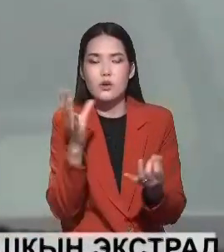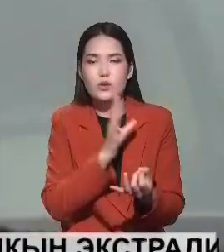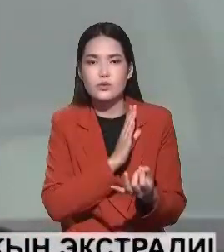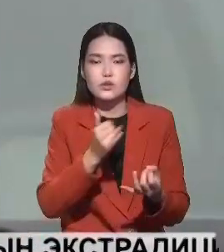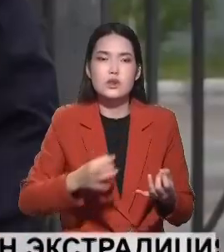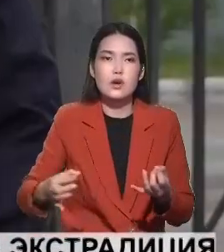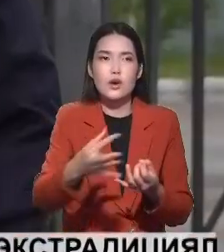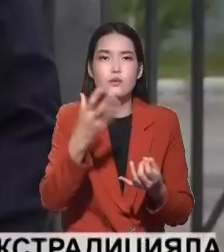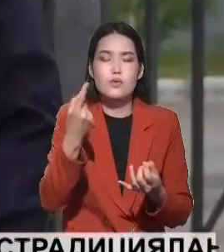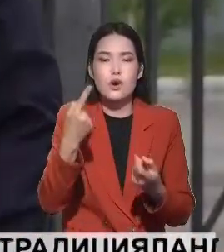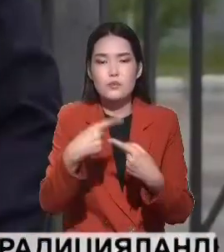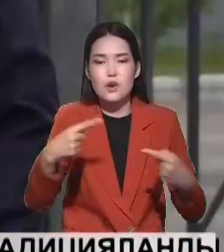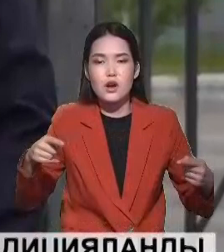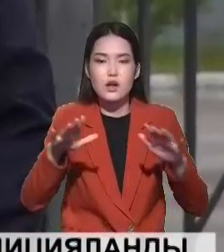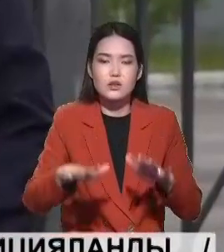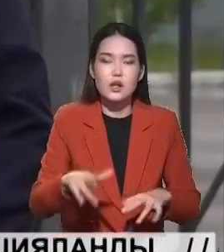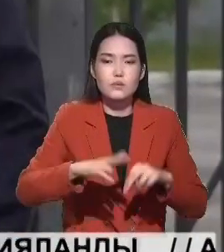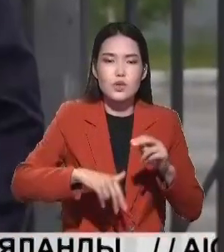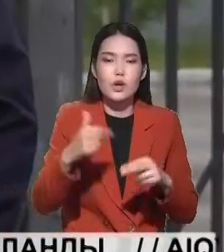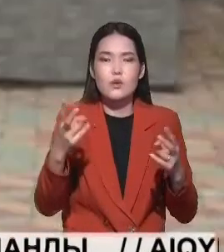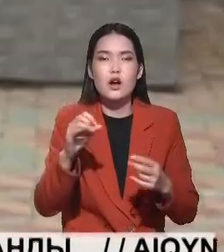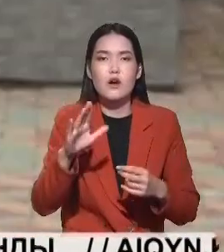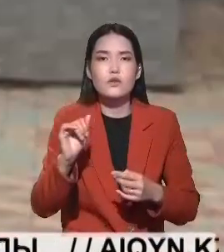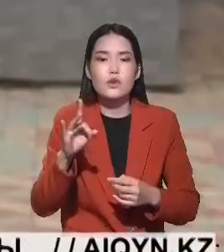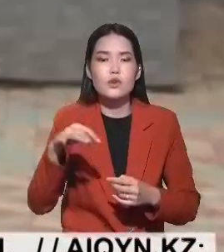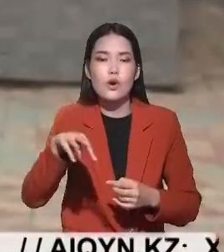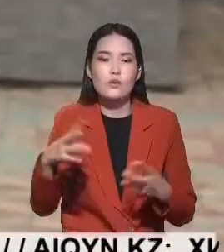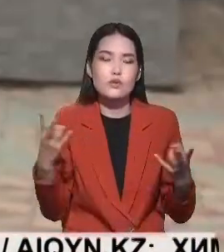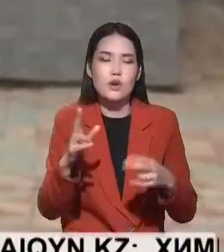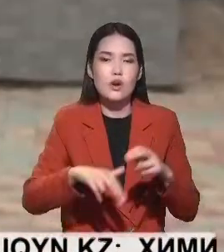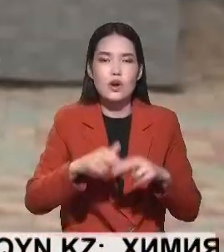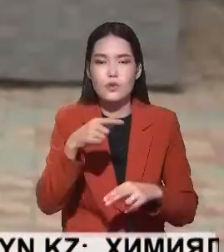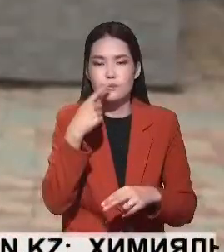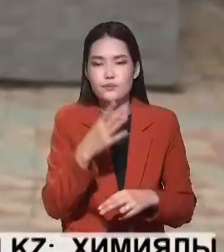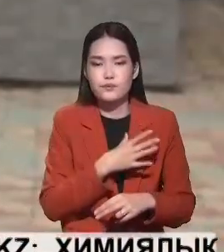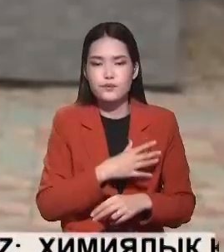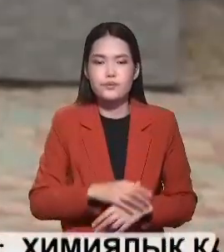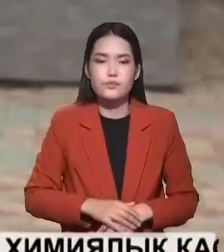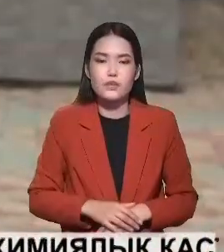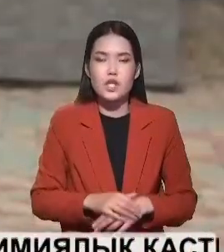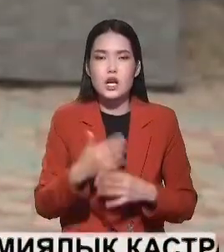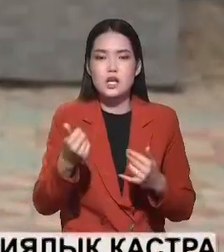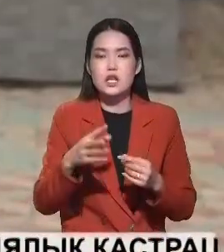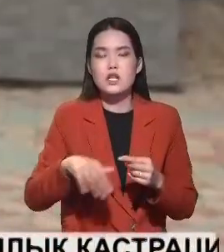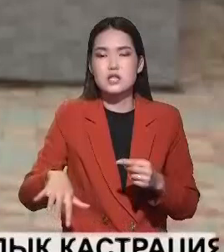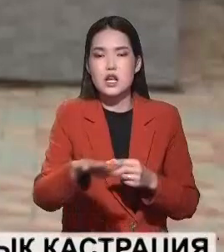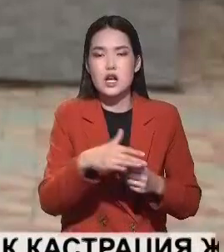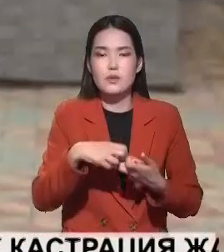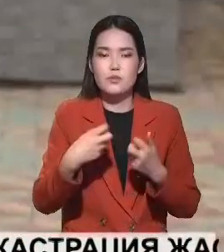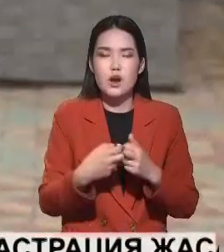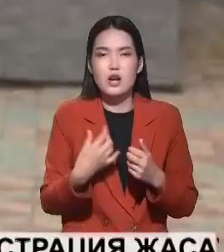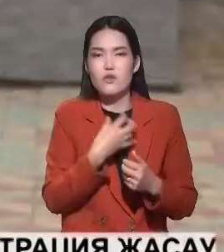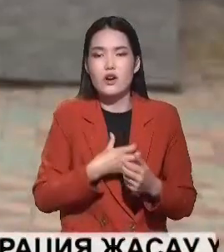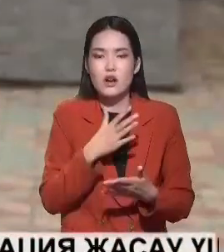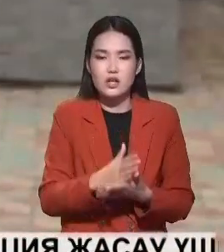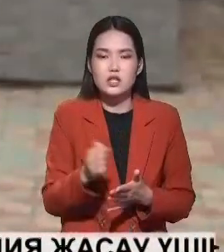аймақта тағы бірнеше автодром салу қажеттігін атап өтті. Сейчас ведется работа по открытию. Полигон мәселесі өте өзекті болып тұр,